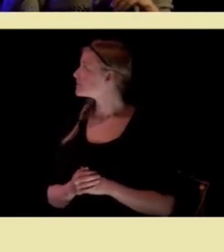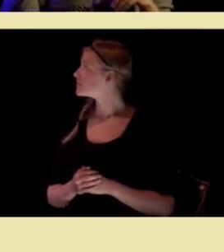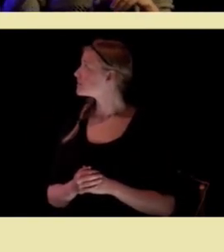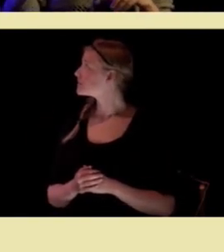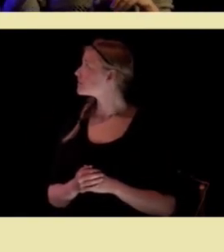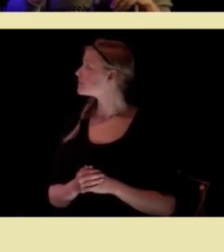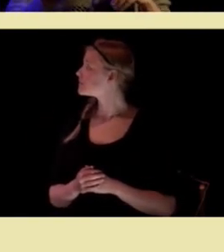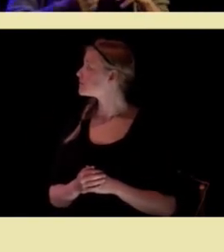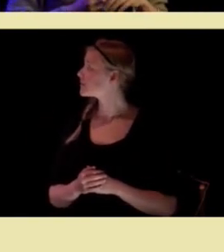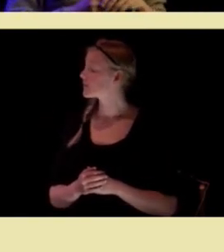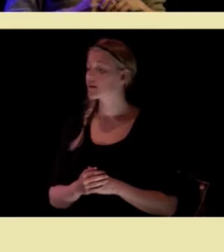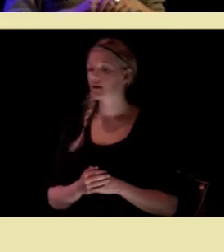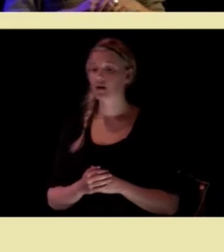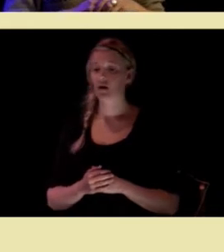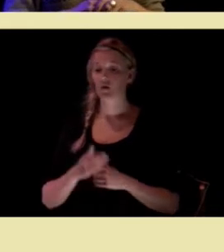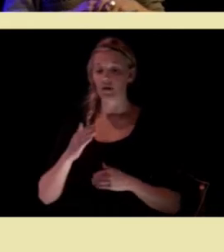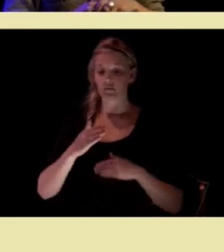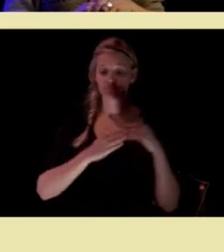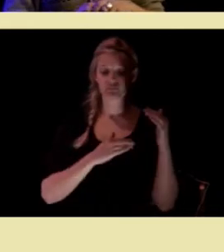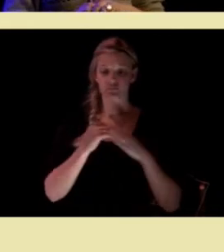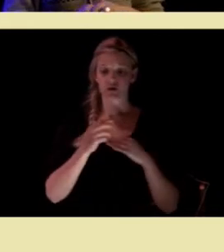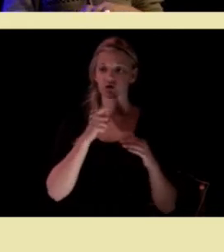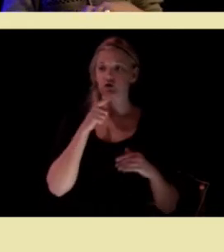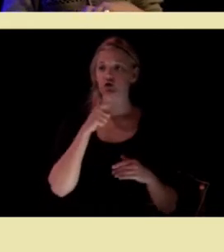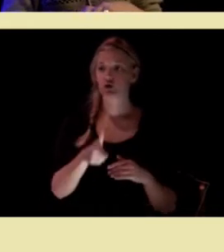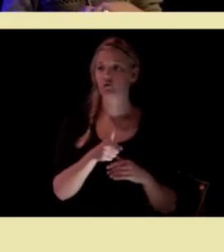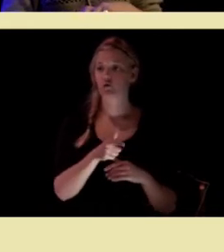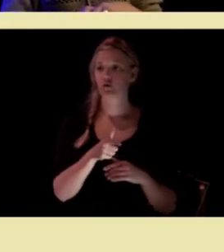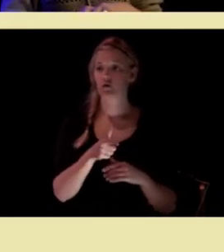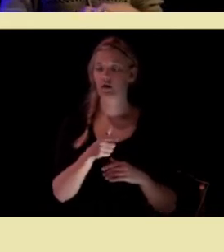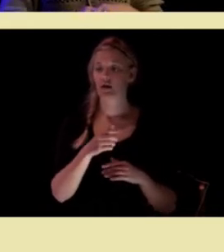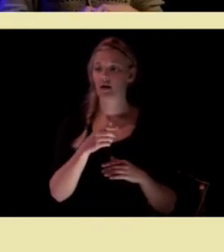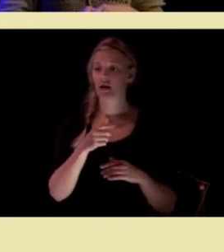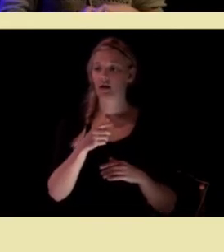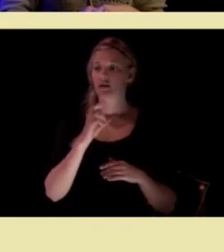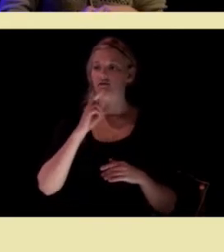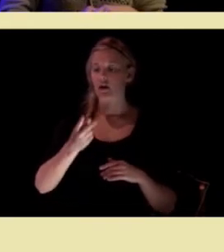Men det bygd på svar fra 700 unger I barnevernet, da.